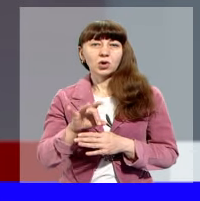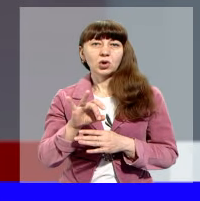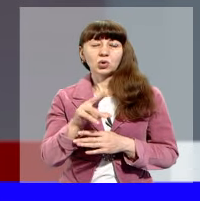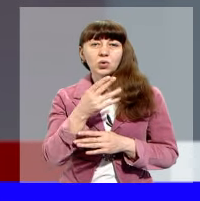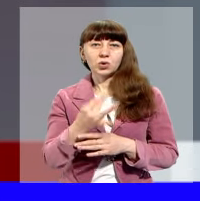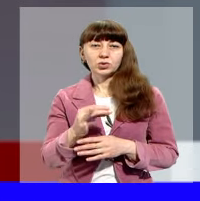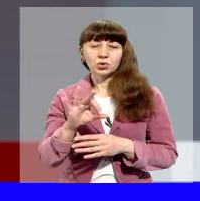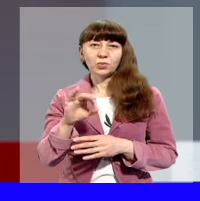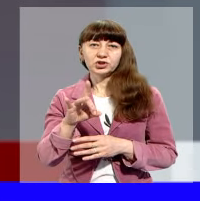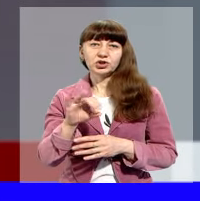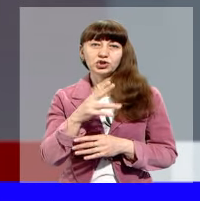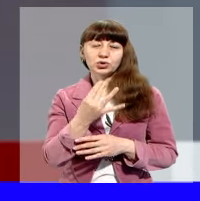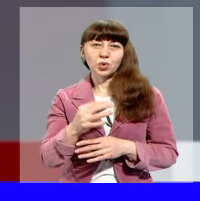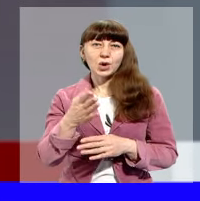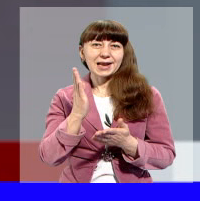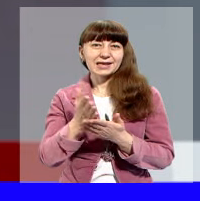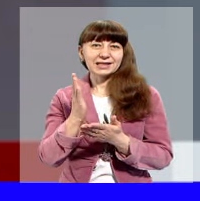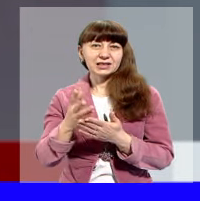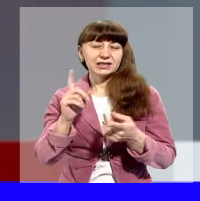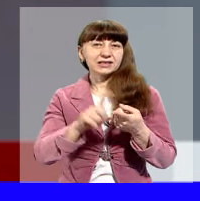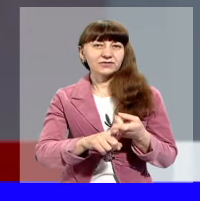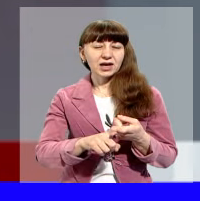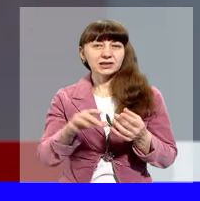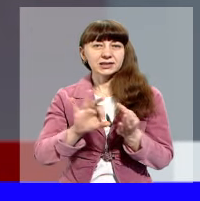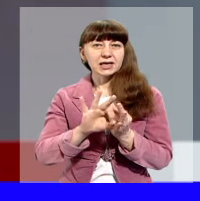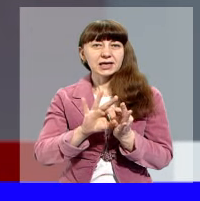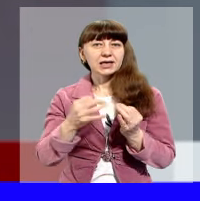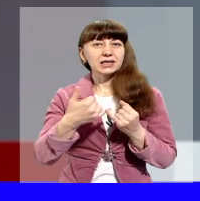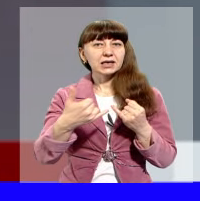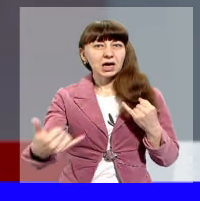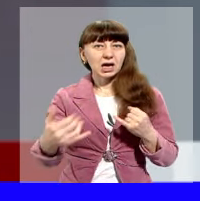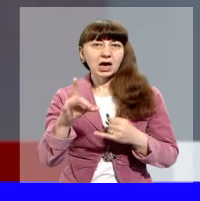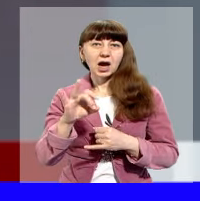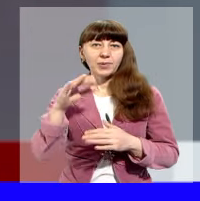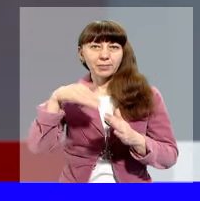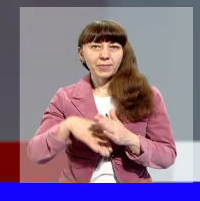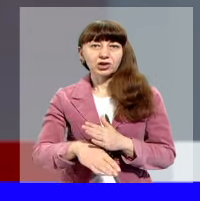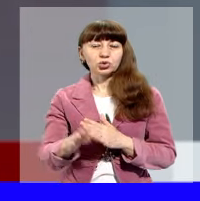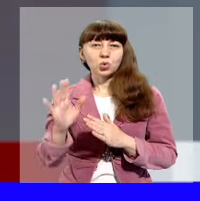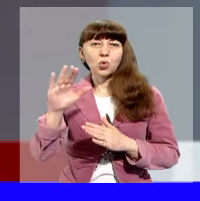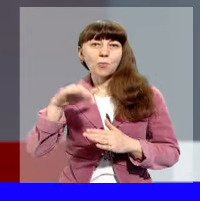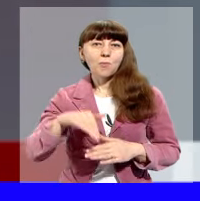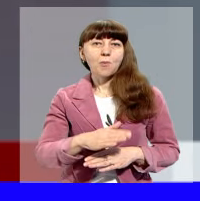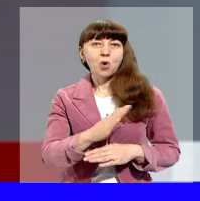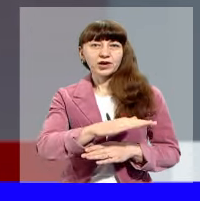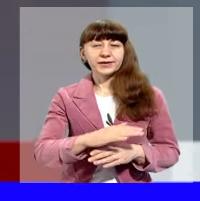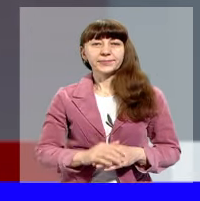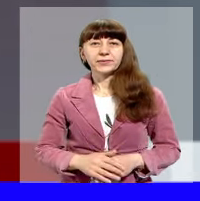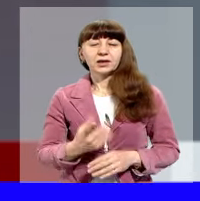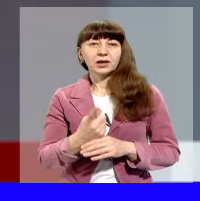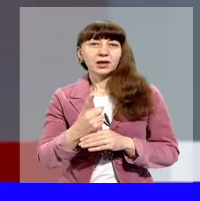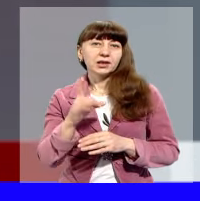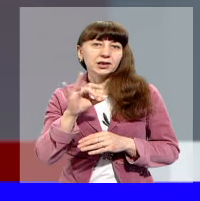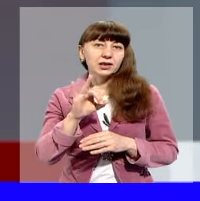тарту. Мұнай мен уранды Әзірбайжан арқылы экспорттау, ал бидайды Қазақстаннан Әзірбайжан нарығына жеткізу. Бірқатар бірлескен бастама екі ел арасындағы